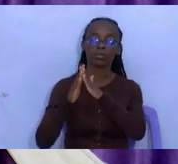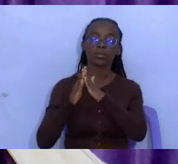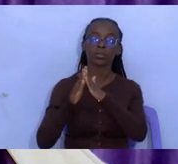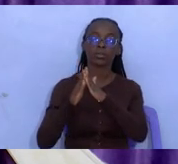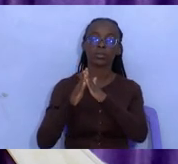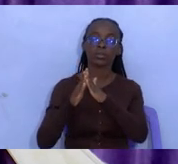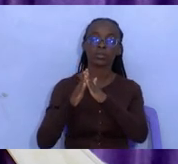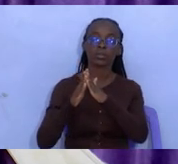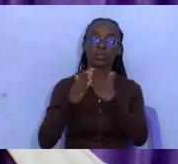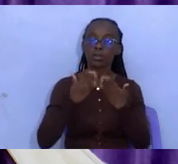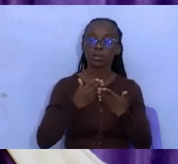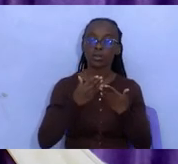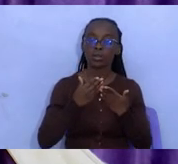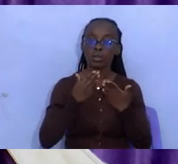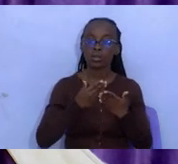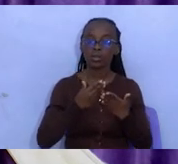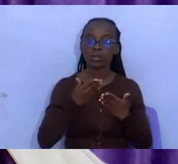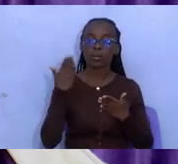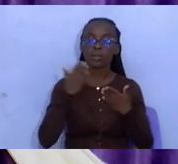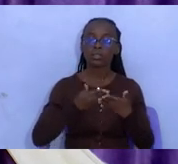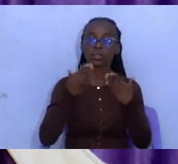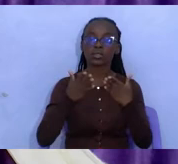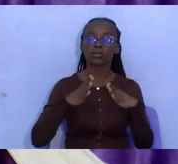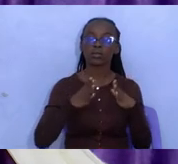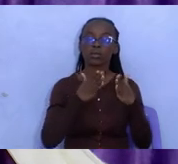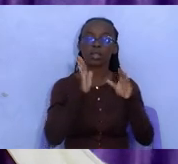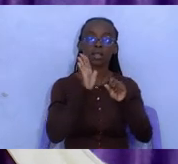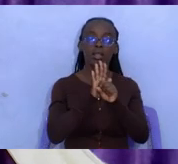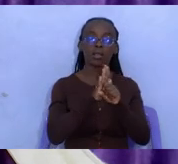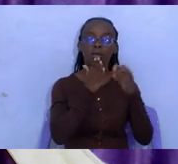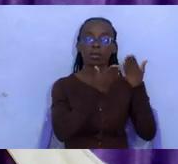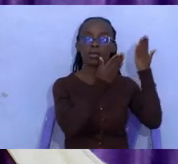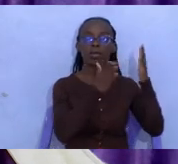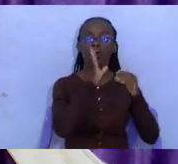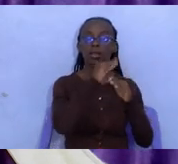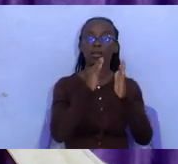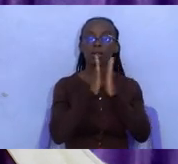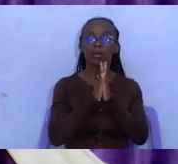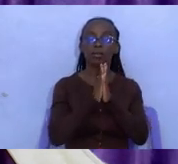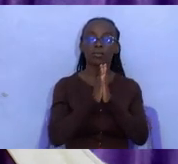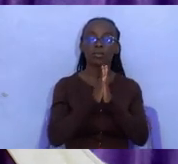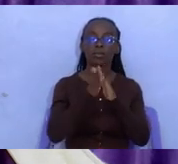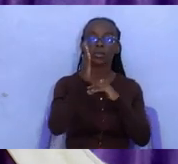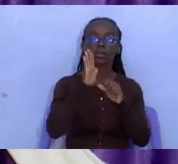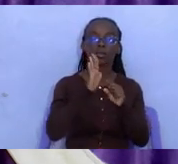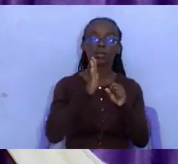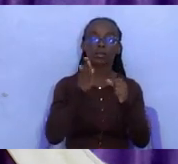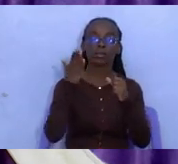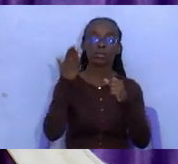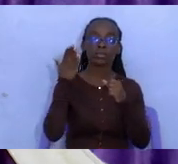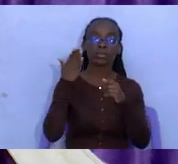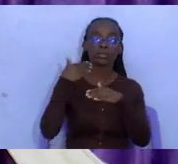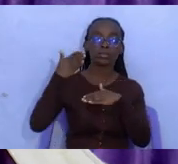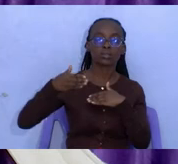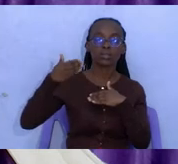watu sadaka nyingi na kumuomba Mungu daima. Alikuwa mchaji wa Mungu na nyumba yake yote. Hebu nikuambie,